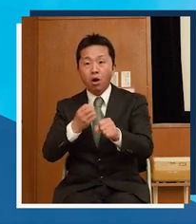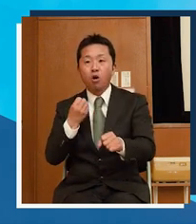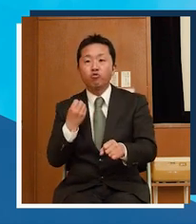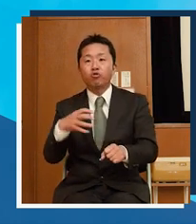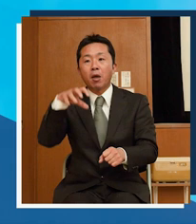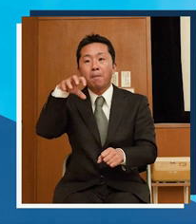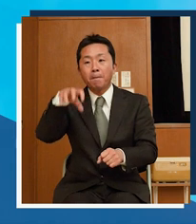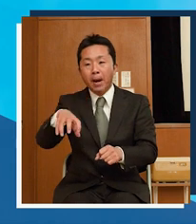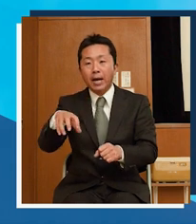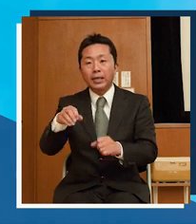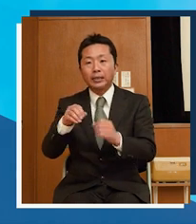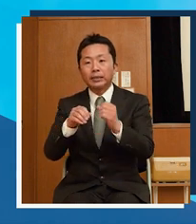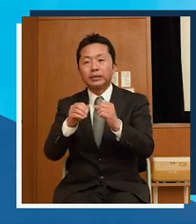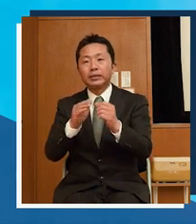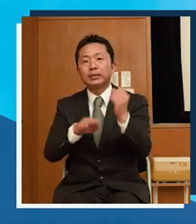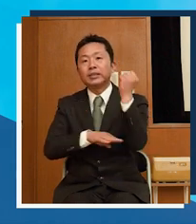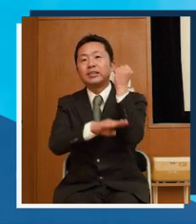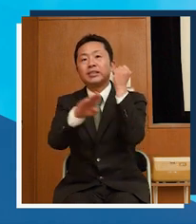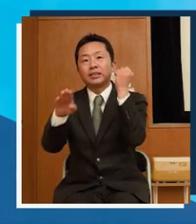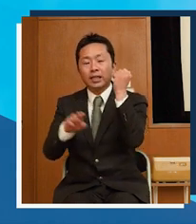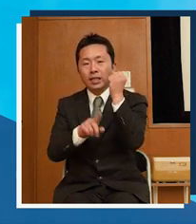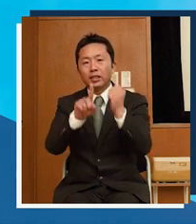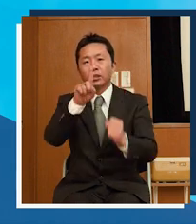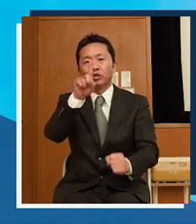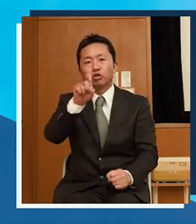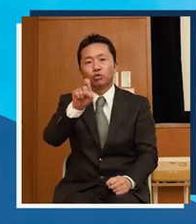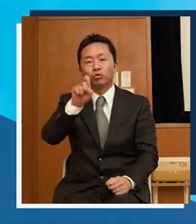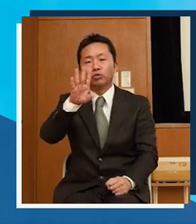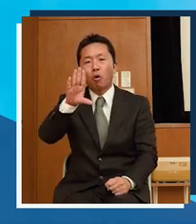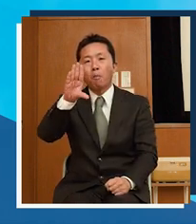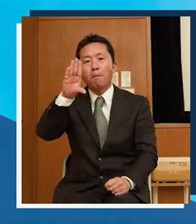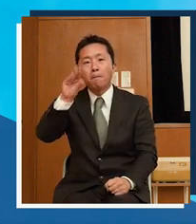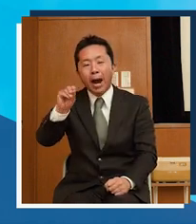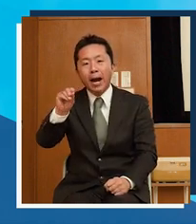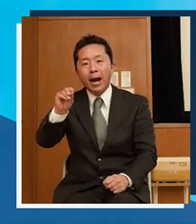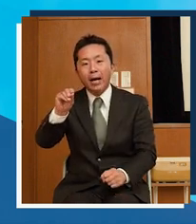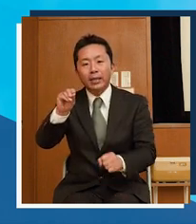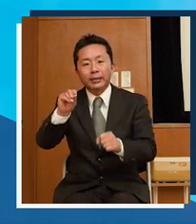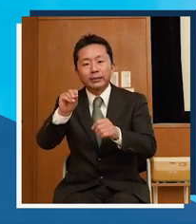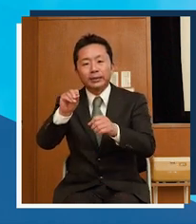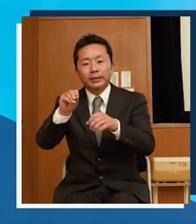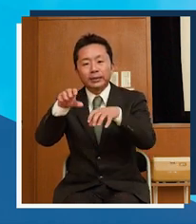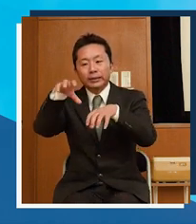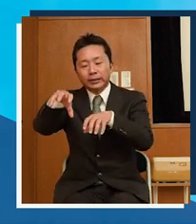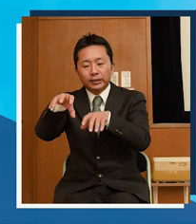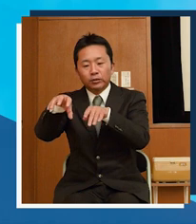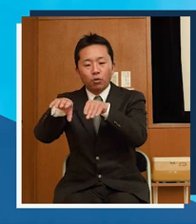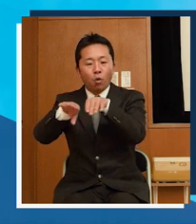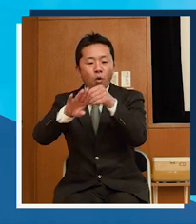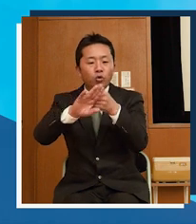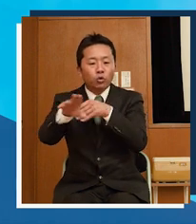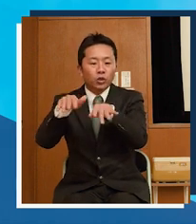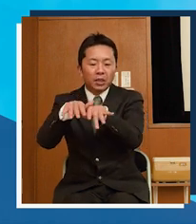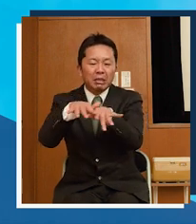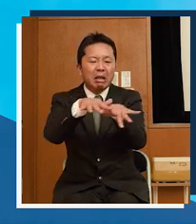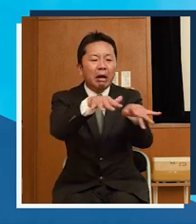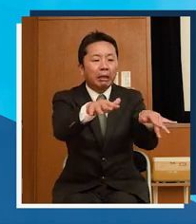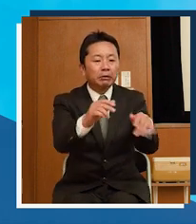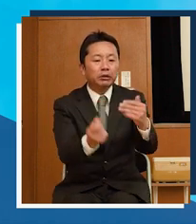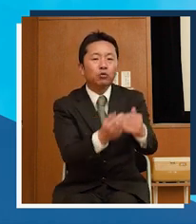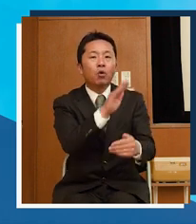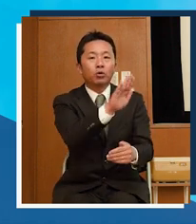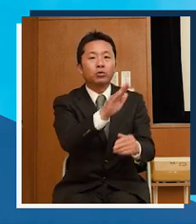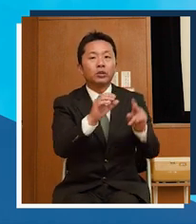からピフを含む泡消化剤14万L余りが基地の外に流れ出るという事故が発生しています